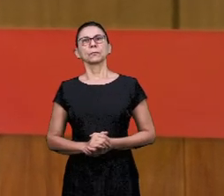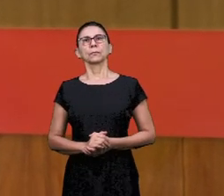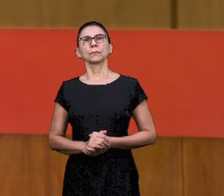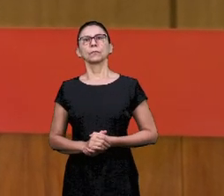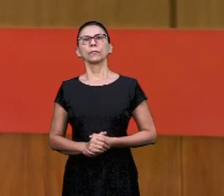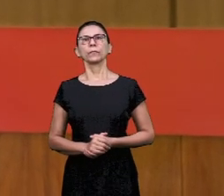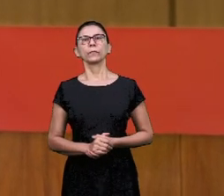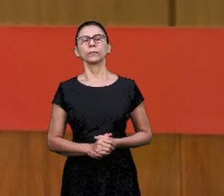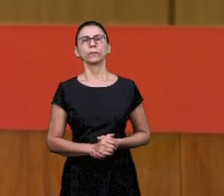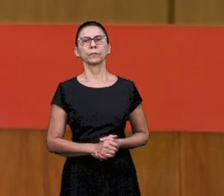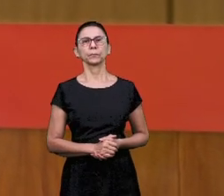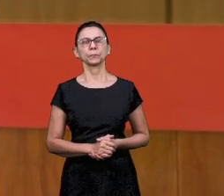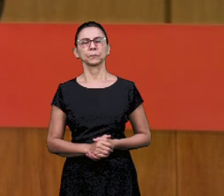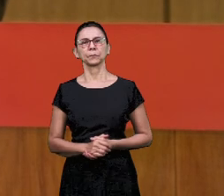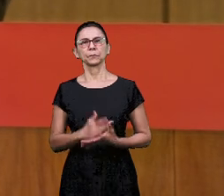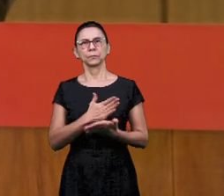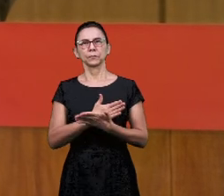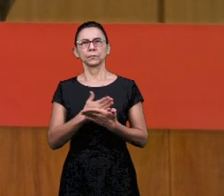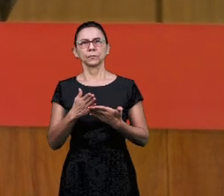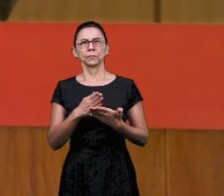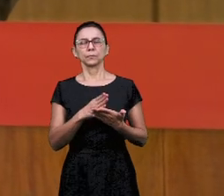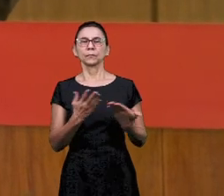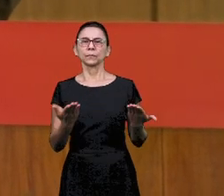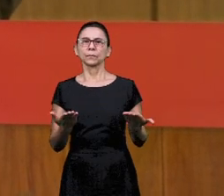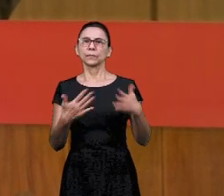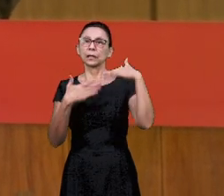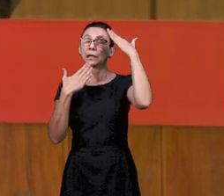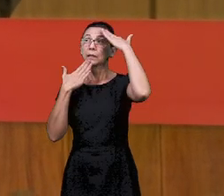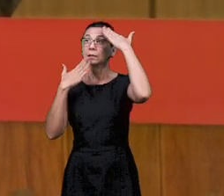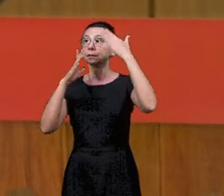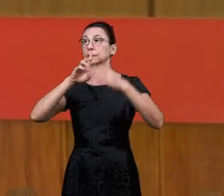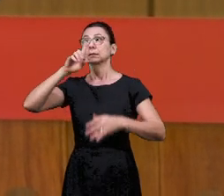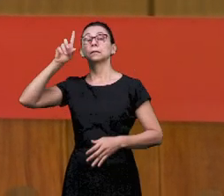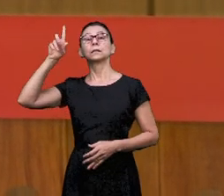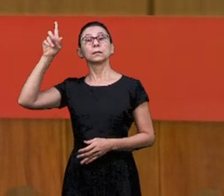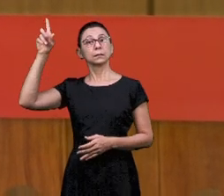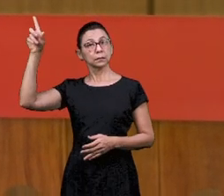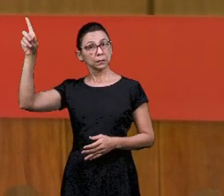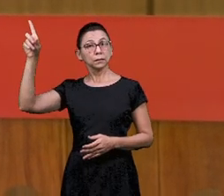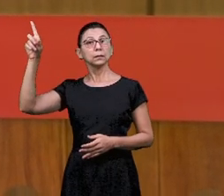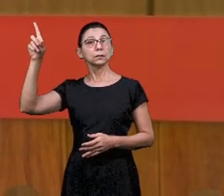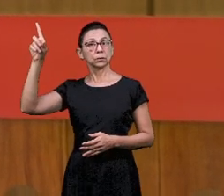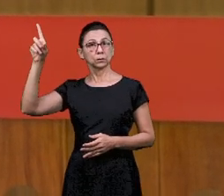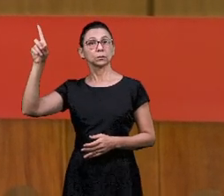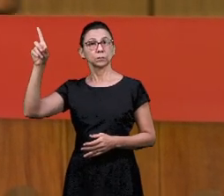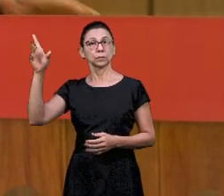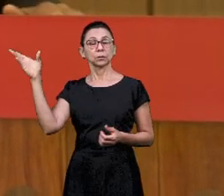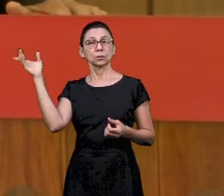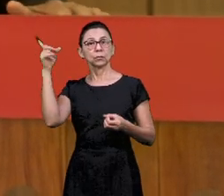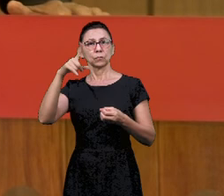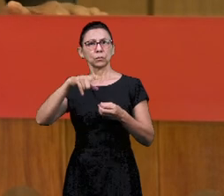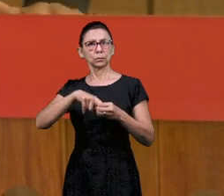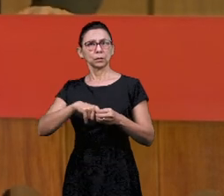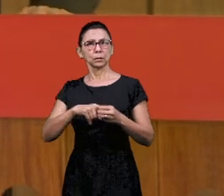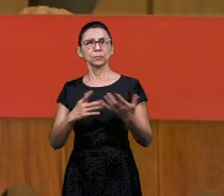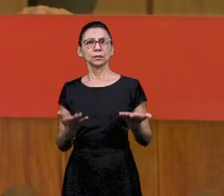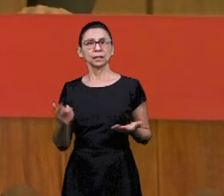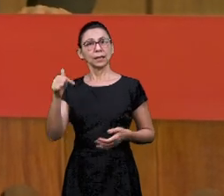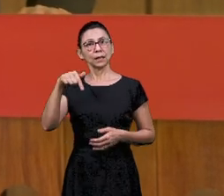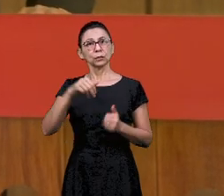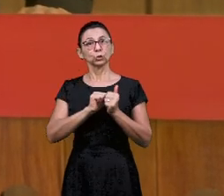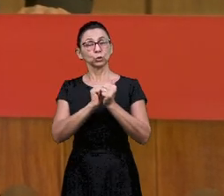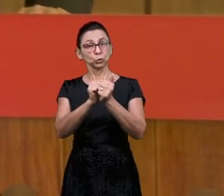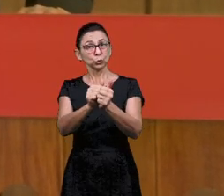notre première parole ici, c'est de gratitude à Dieu pour pouvoir être ensemble depuis hier dans la réunion